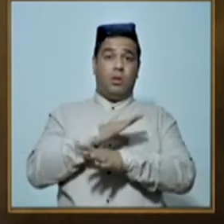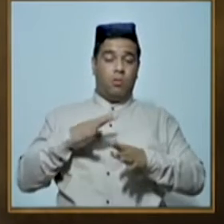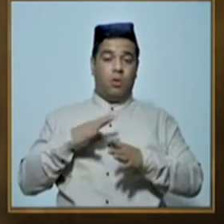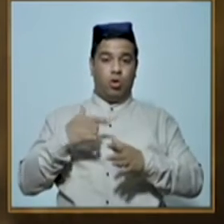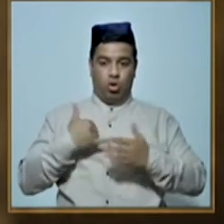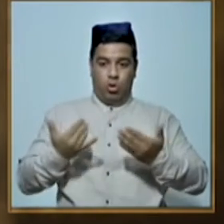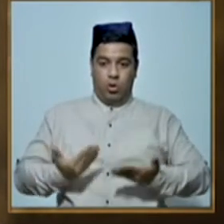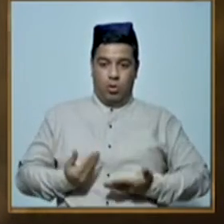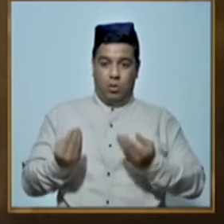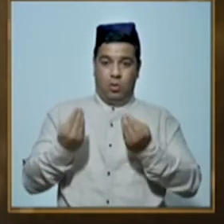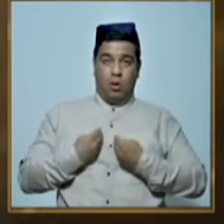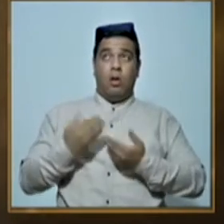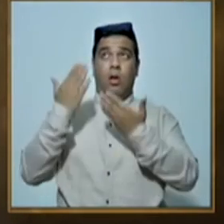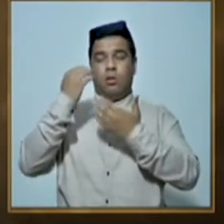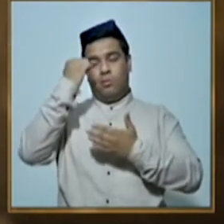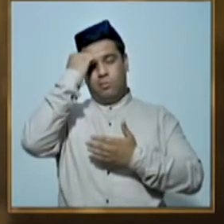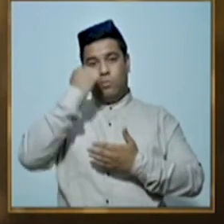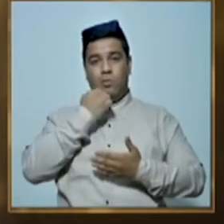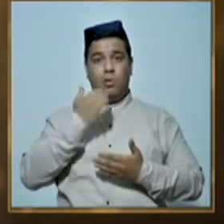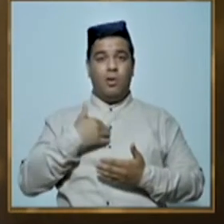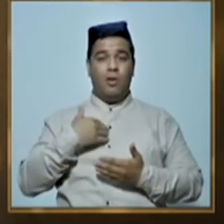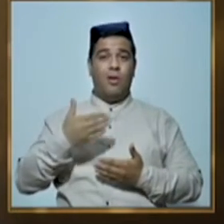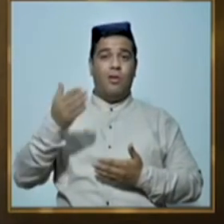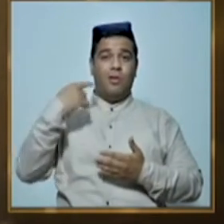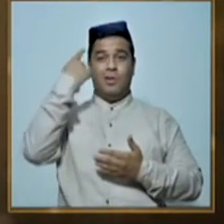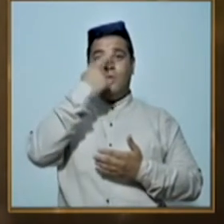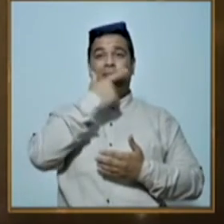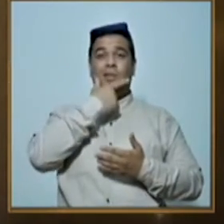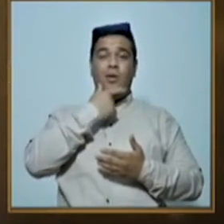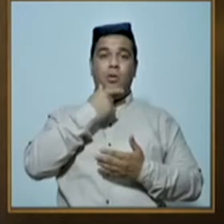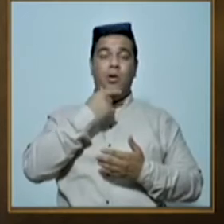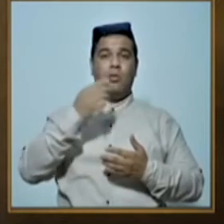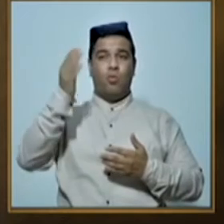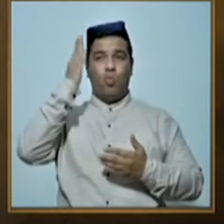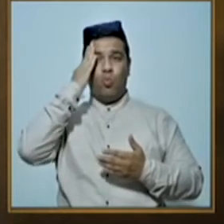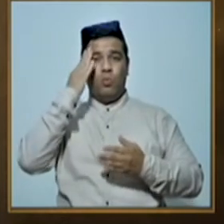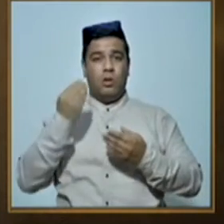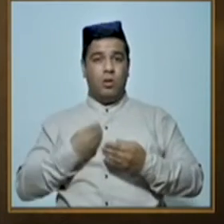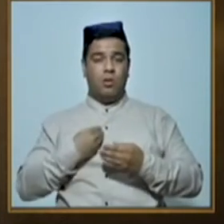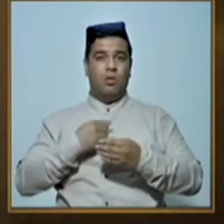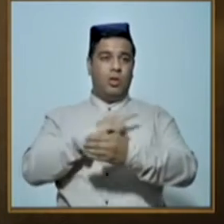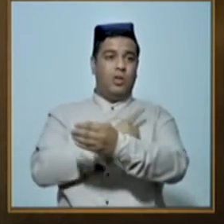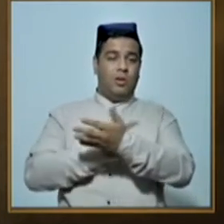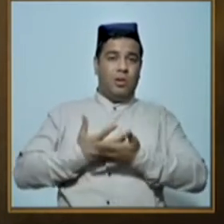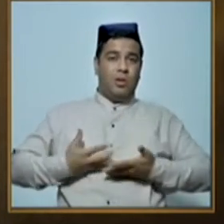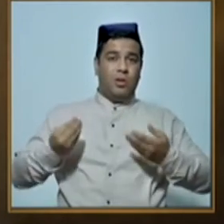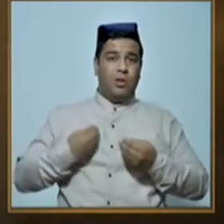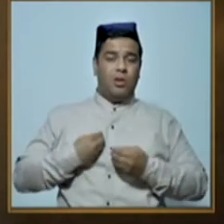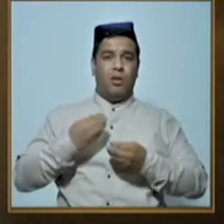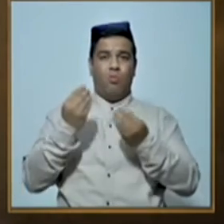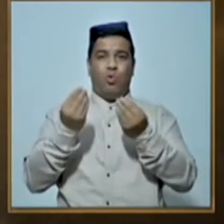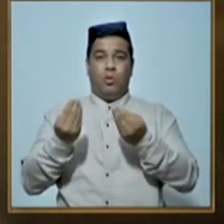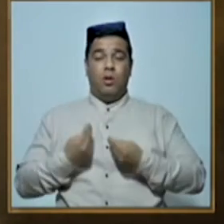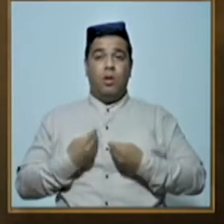shukr. Manga mana u yaxshi sifatni berdi, chiroyni berdi, ilmni berdi, amalni berdi, hasabu nasabni,